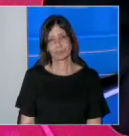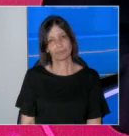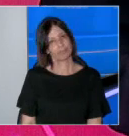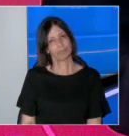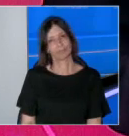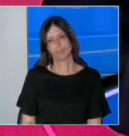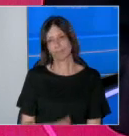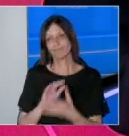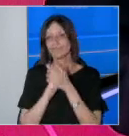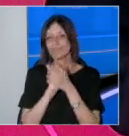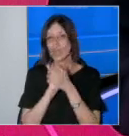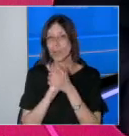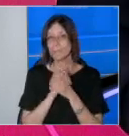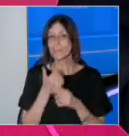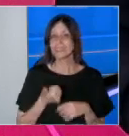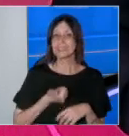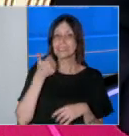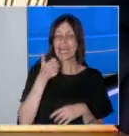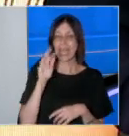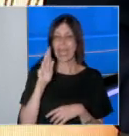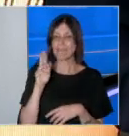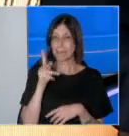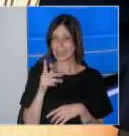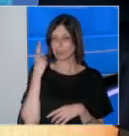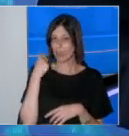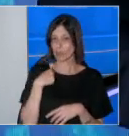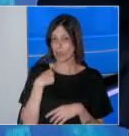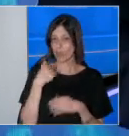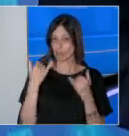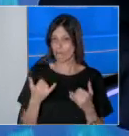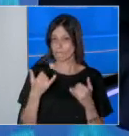כלום. שלום. השר רפי פרץ שומע אותנו עכשיו?